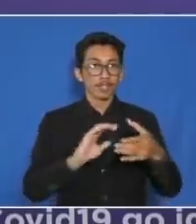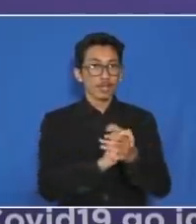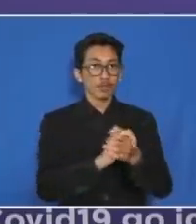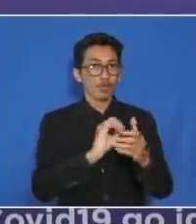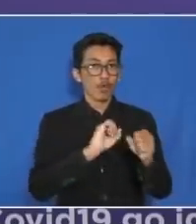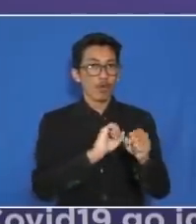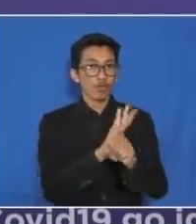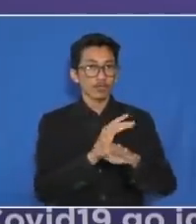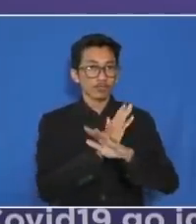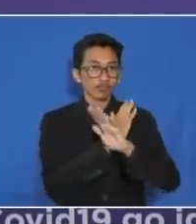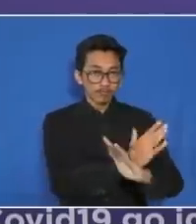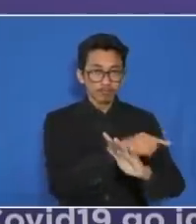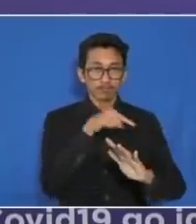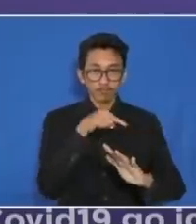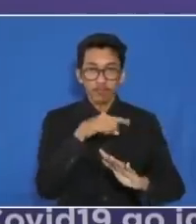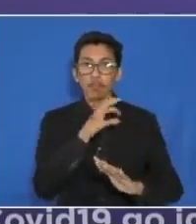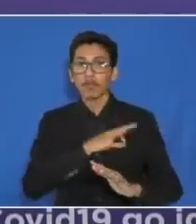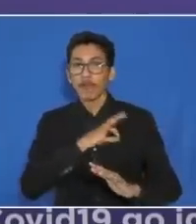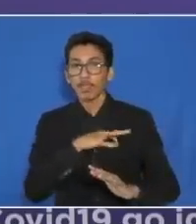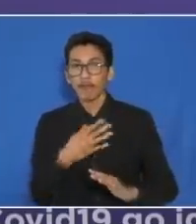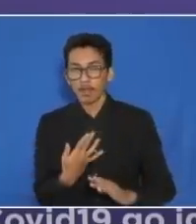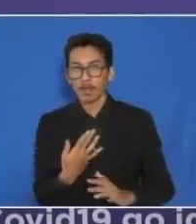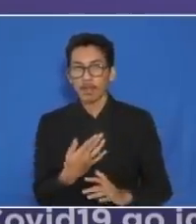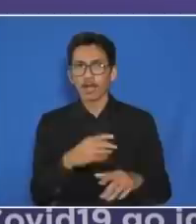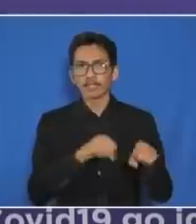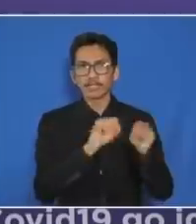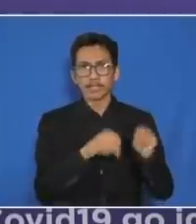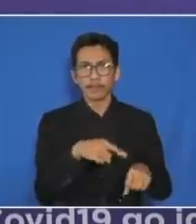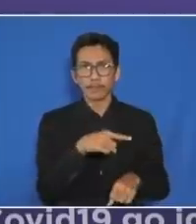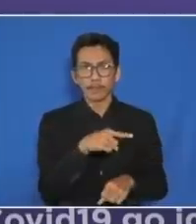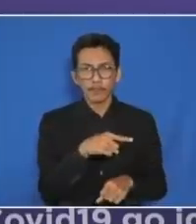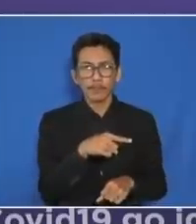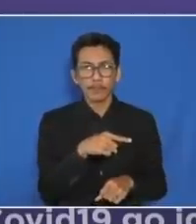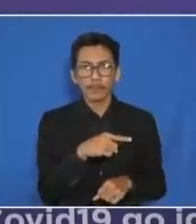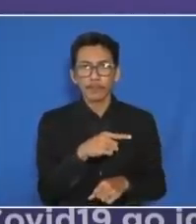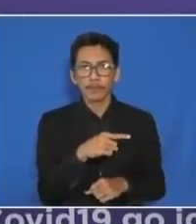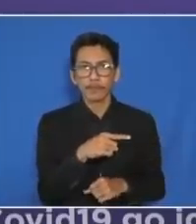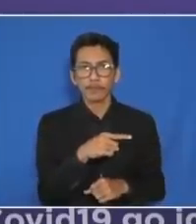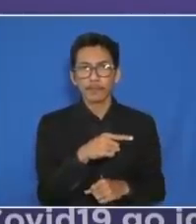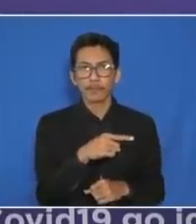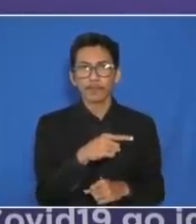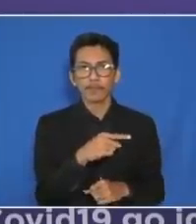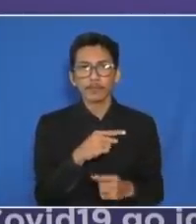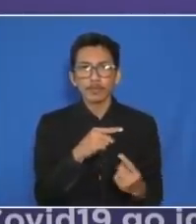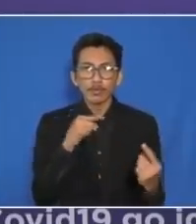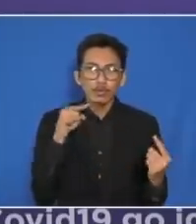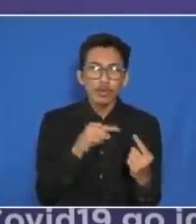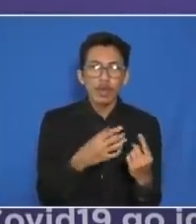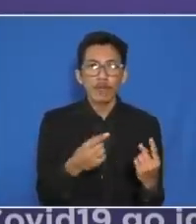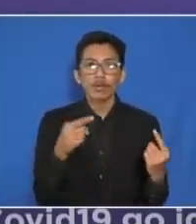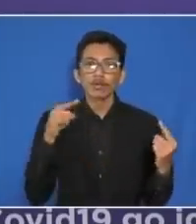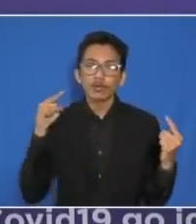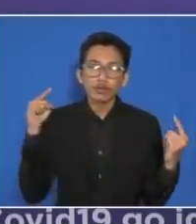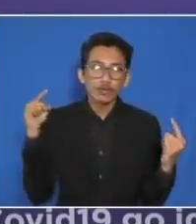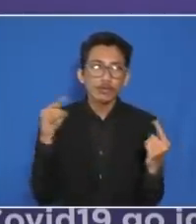lawan covert ini adalah dengan sistem ini dapat menjadi suatu bentuk untuk menjamin keterbukaan